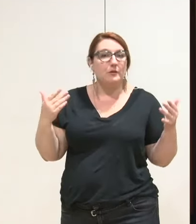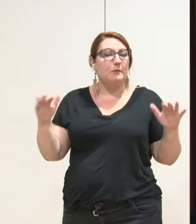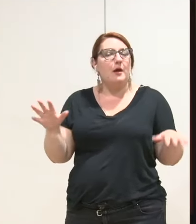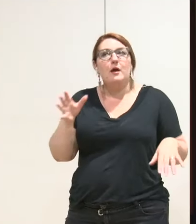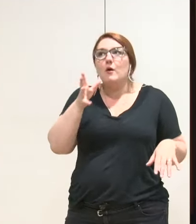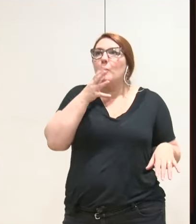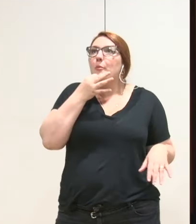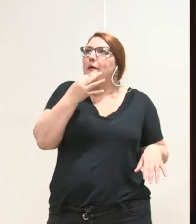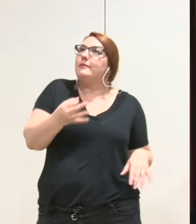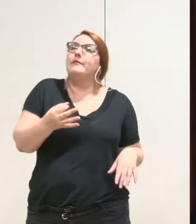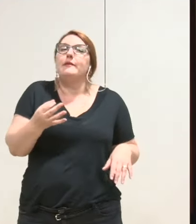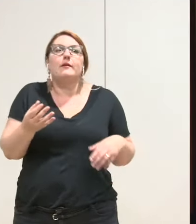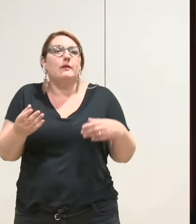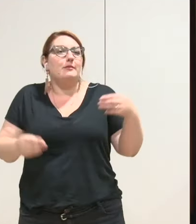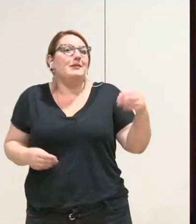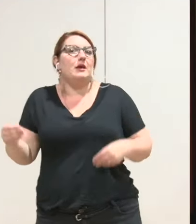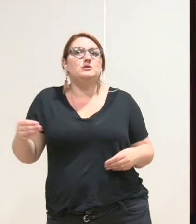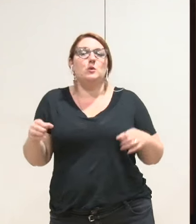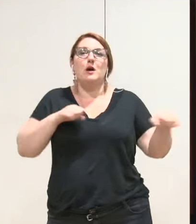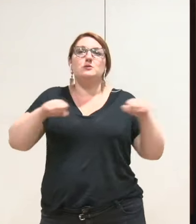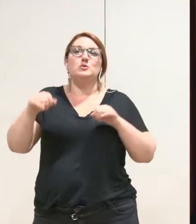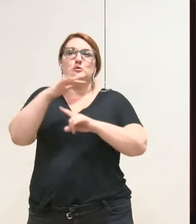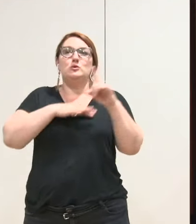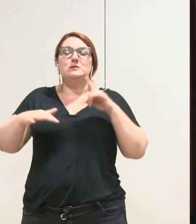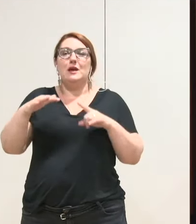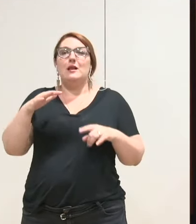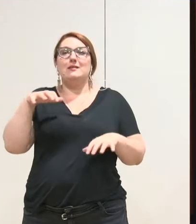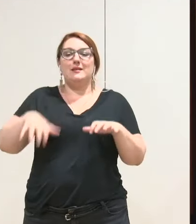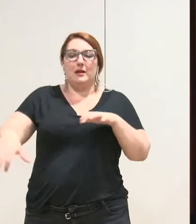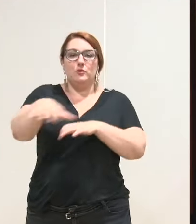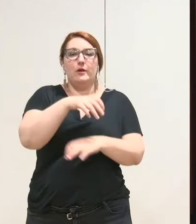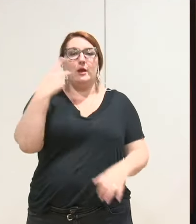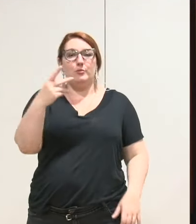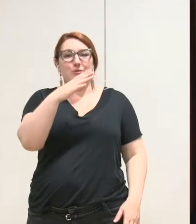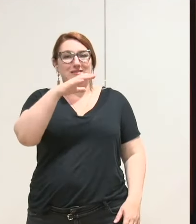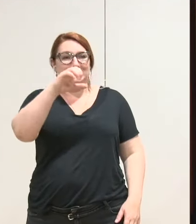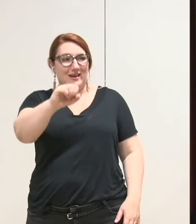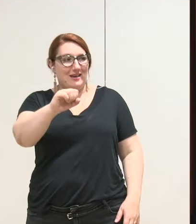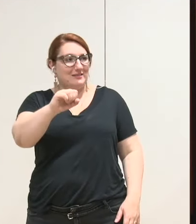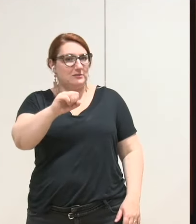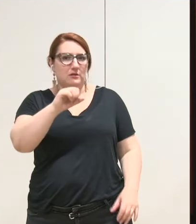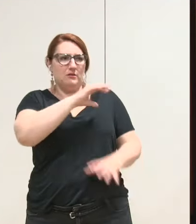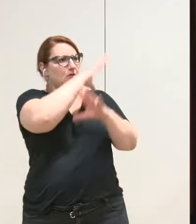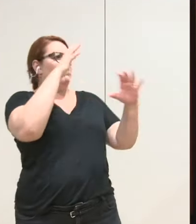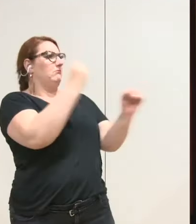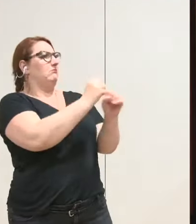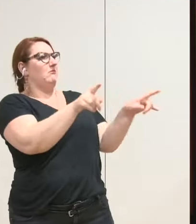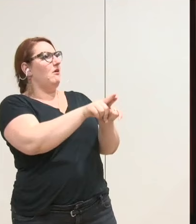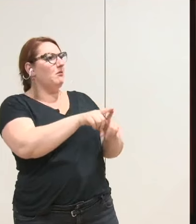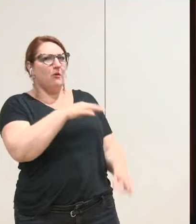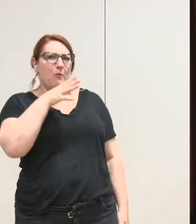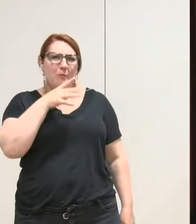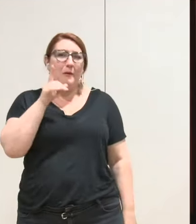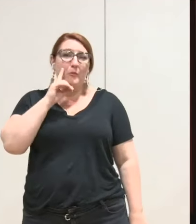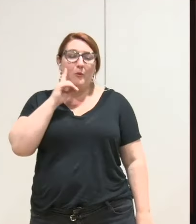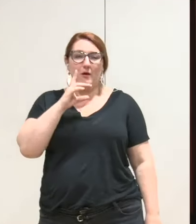réduire la Direction de l'Action sociale territoriale du CCAS à la présentation que vous en faites là pourquoi parce que la DAST